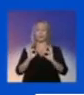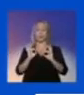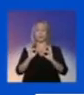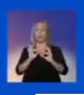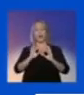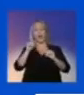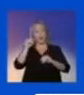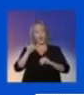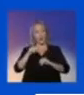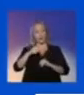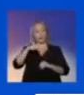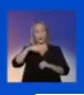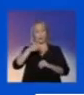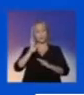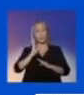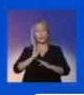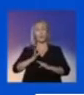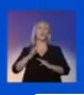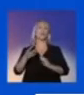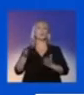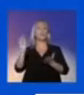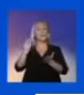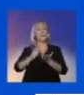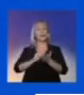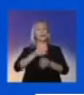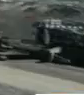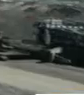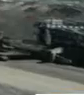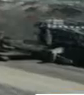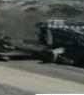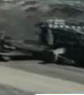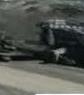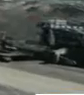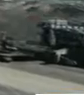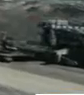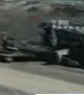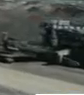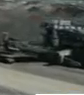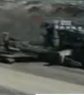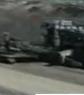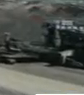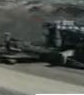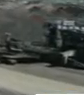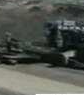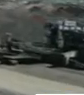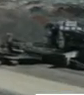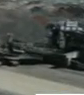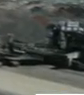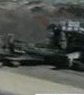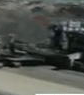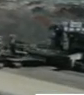πιο κοντά την απολιγνητοποίηση και την αποβιομηχάνηση της περιοχής. Ό,τι είχε γίνει πριν 30 χρόνια από